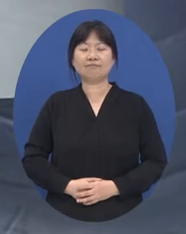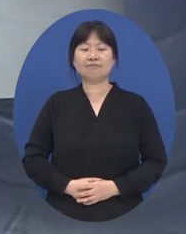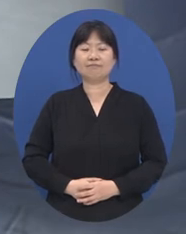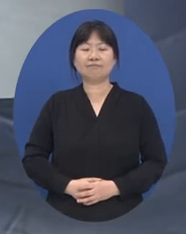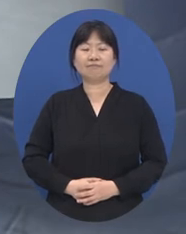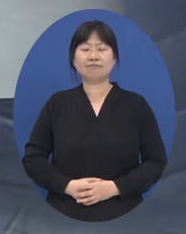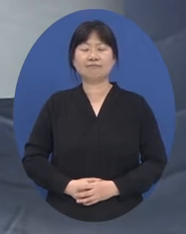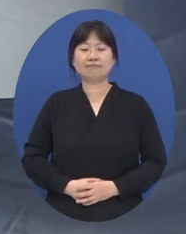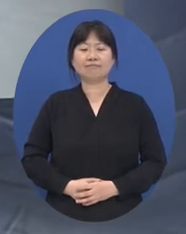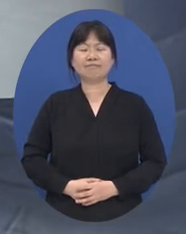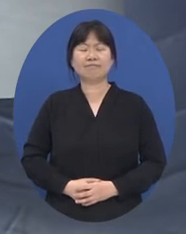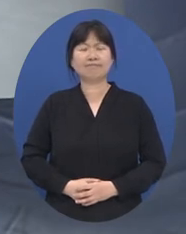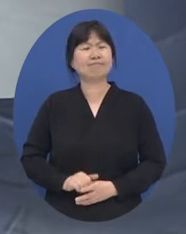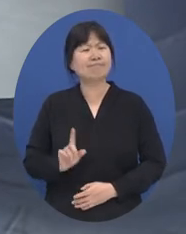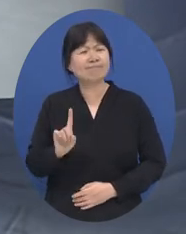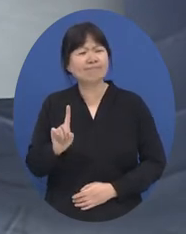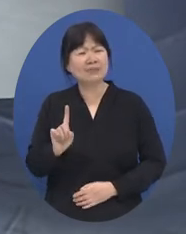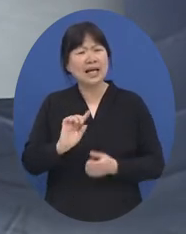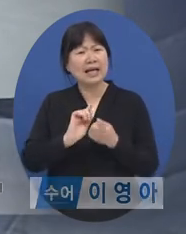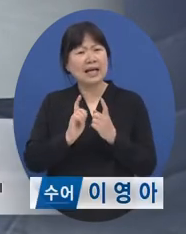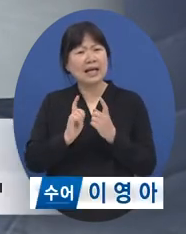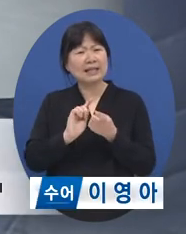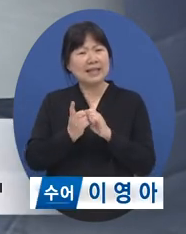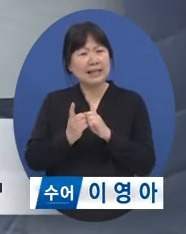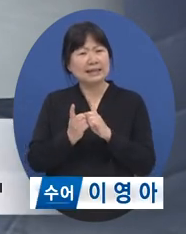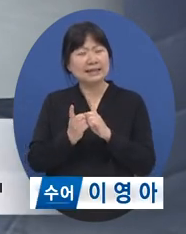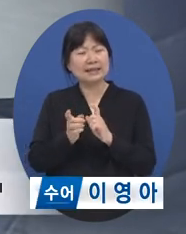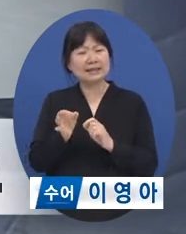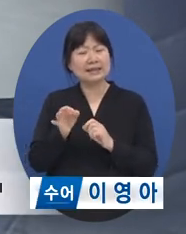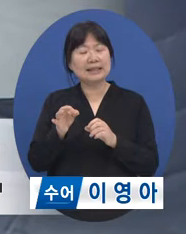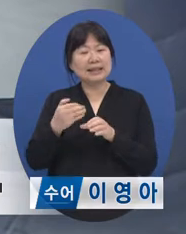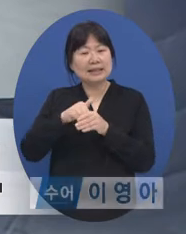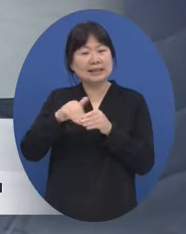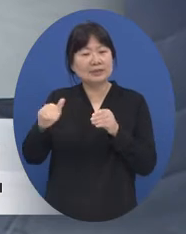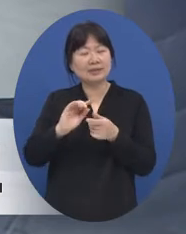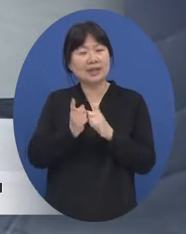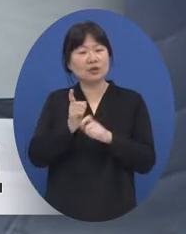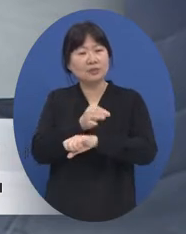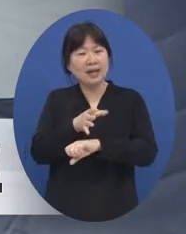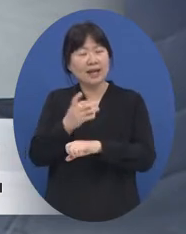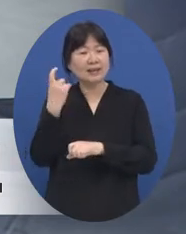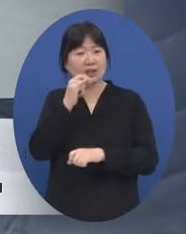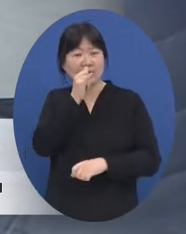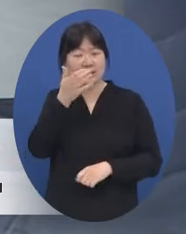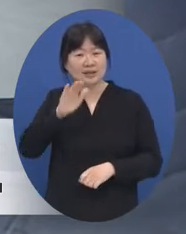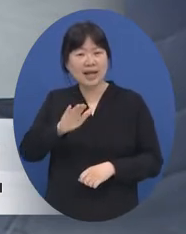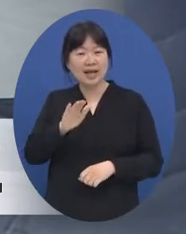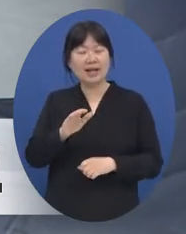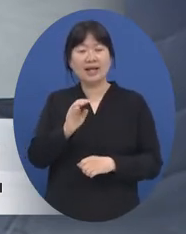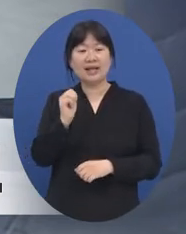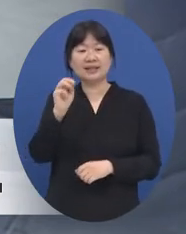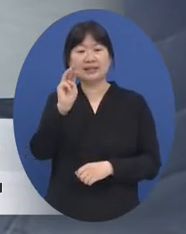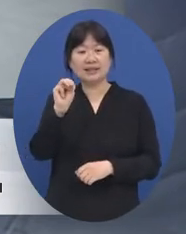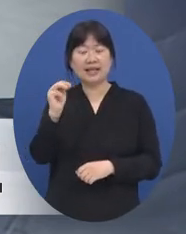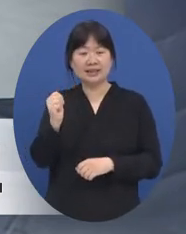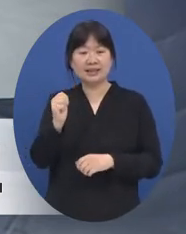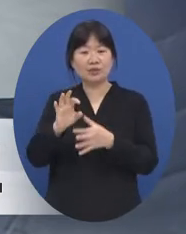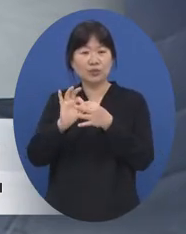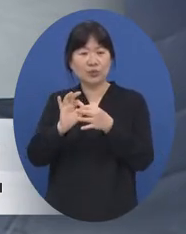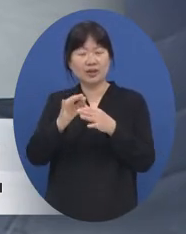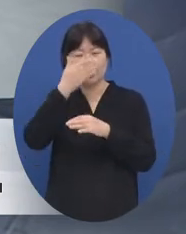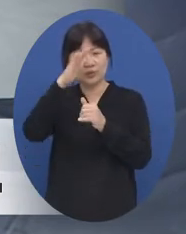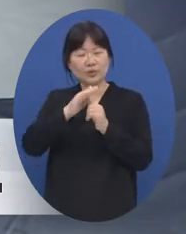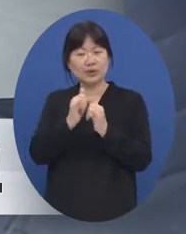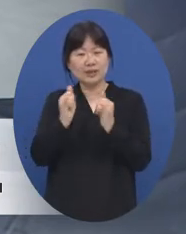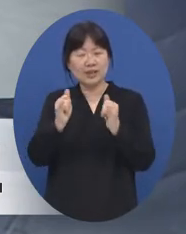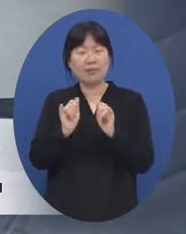대립 될 고 들어보신 적 있으신지요 대리 이 금대리 구매를 뜻하는데요 sns 를 통해서 청소년들 사이에서 이미